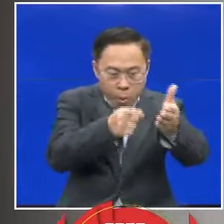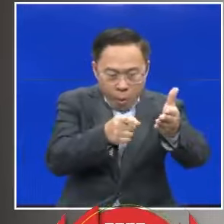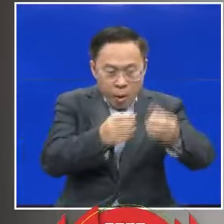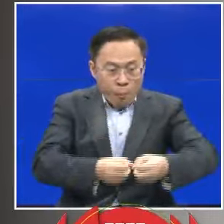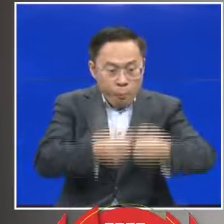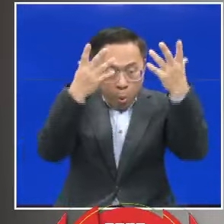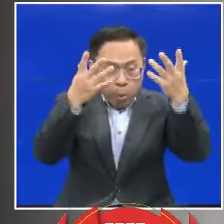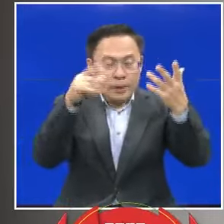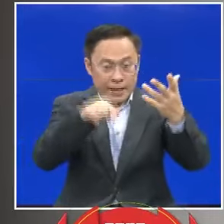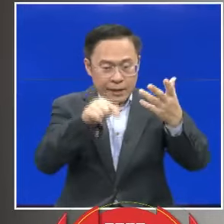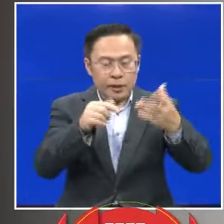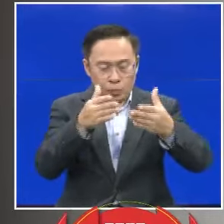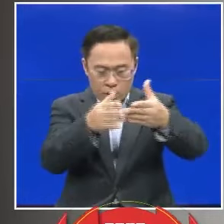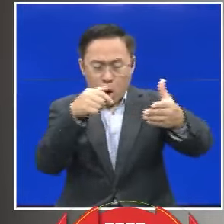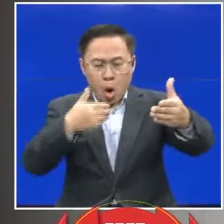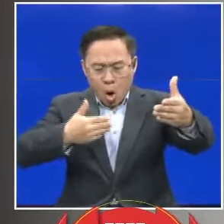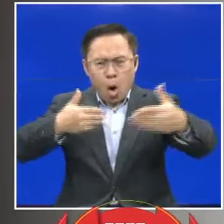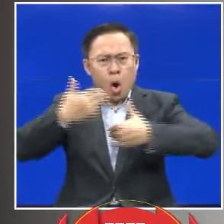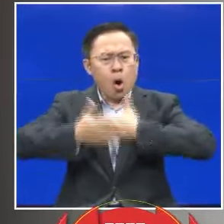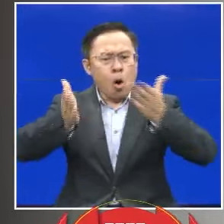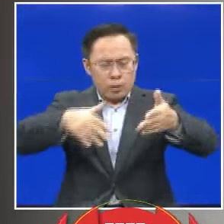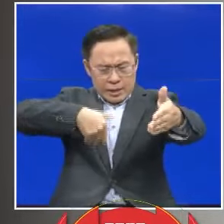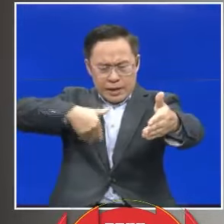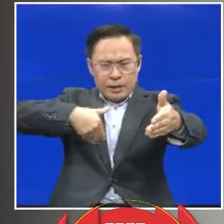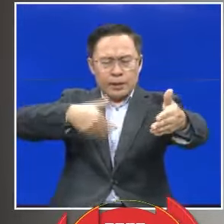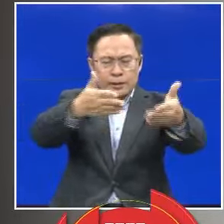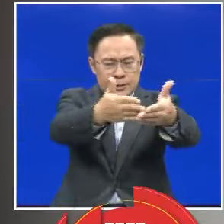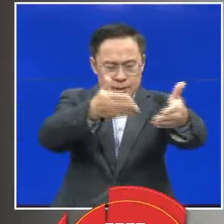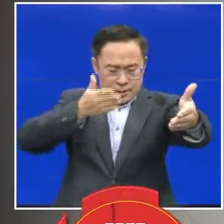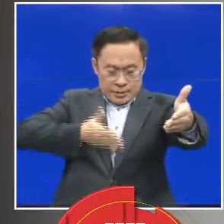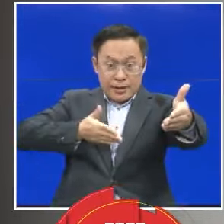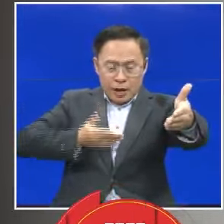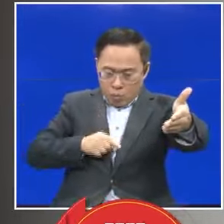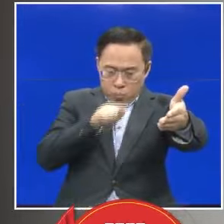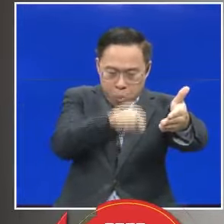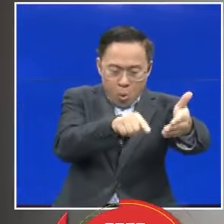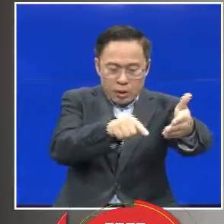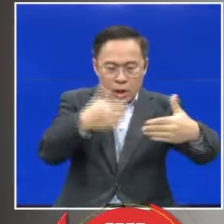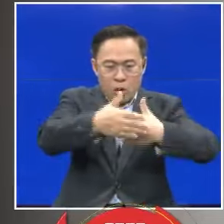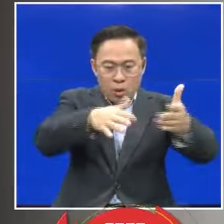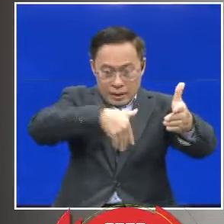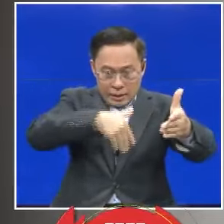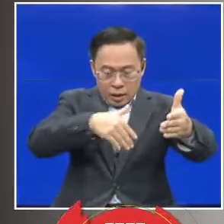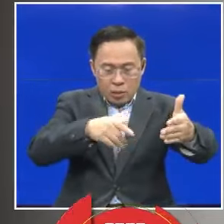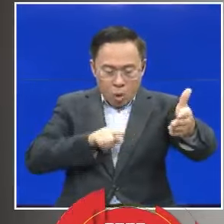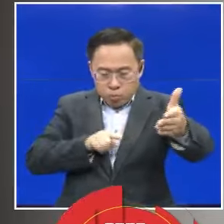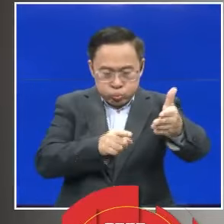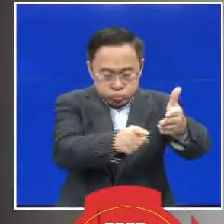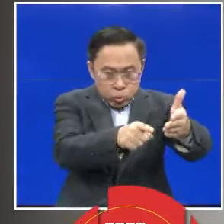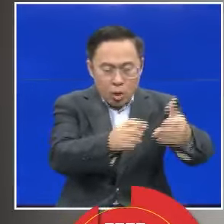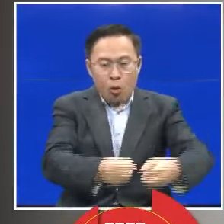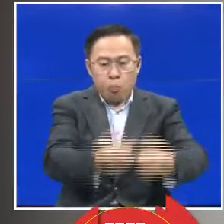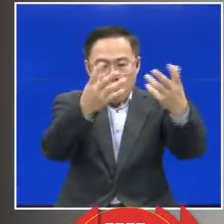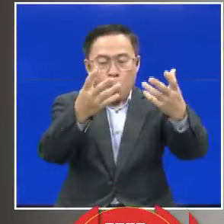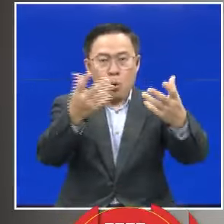เนี่ยค่ะนี่เป็นบริเวณห้องท้ายเรือนะคะปรากฏไปเห็นว่ามีความเสียหายจากแรงระเบิดนะนี่เป็นแรงระเบิด